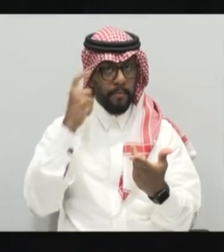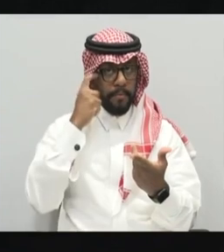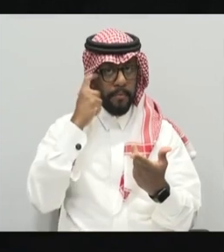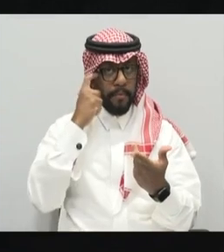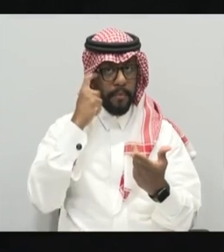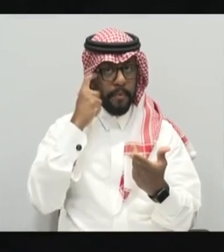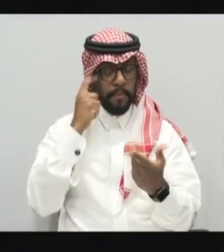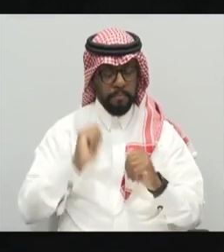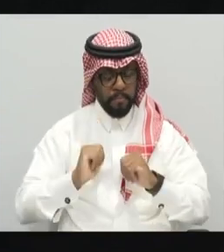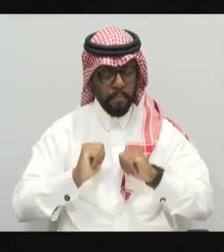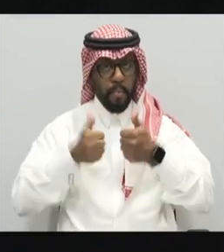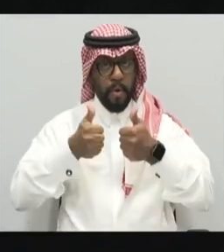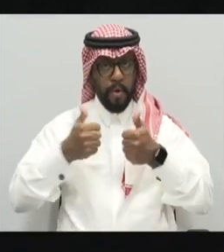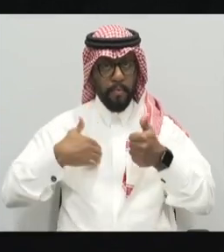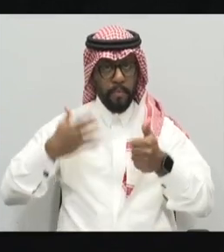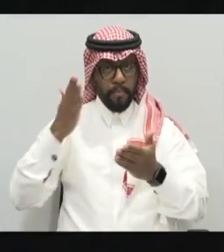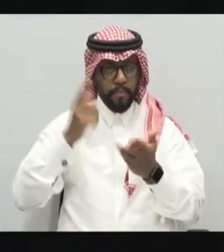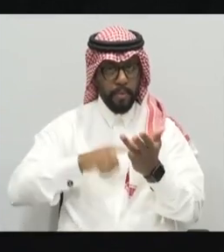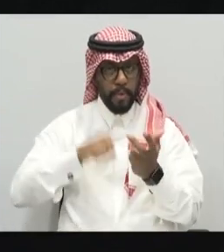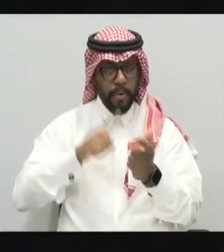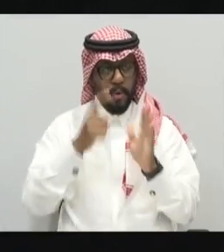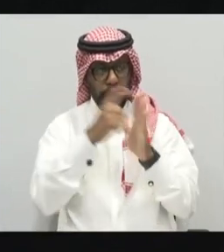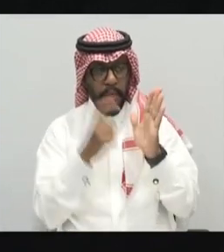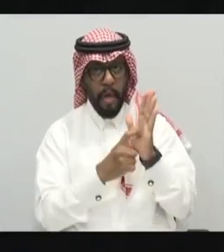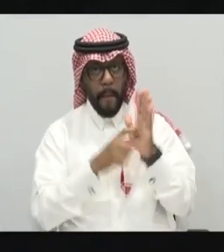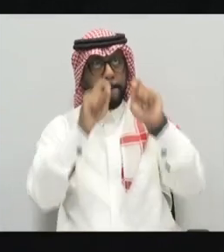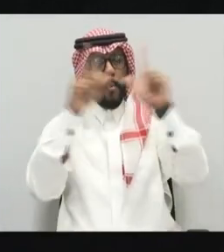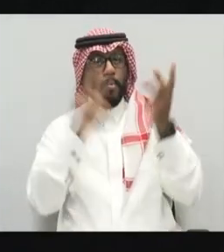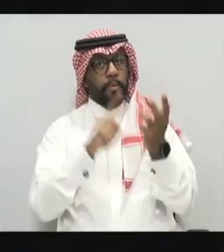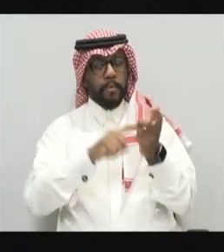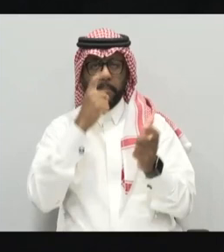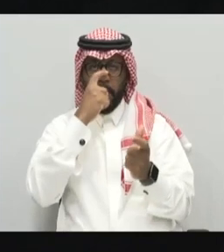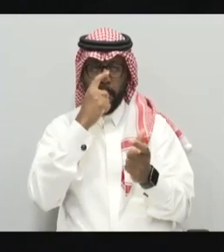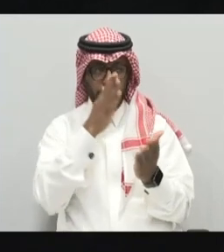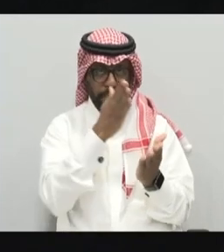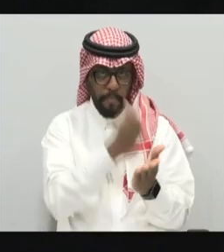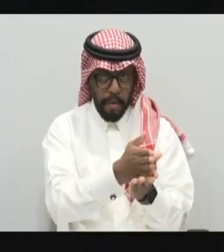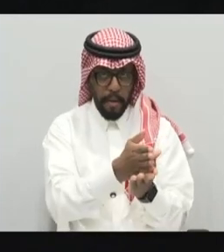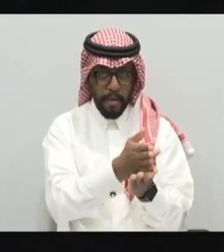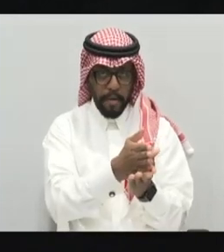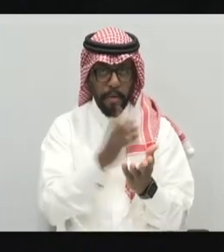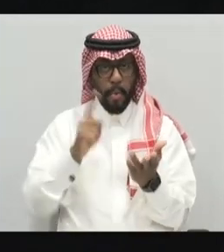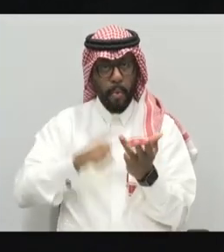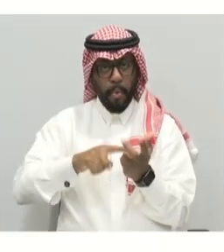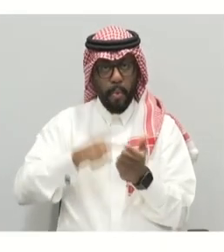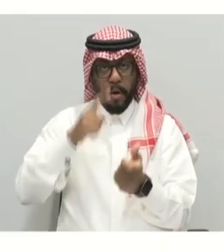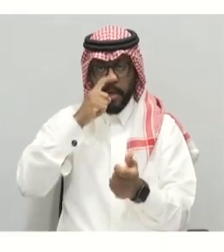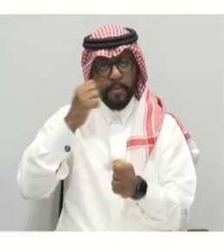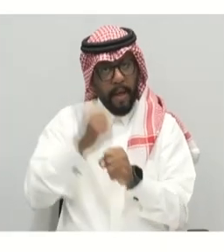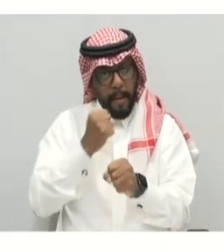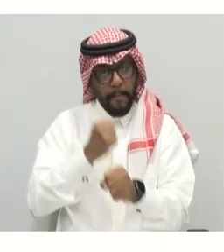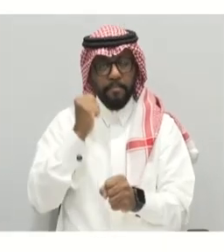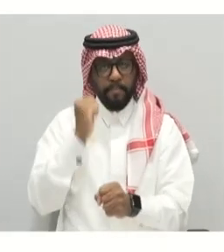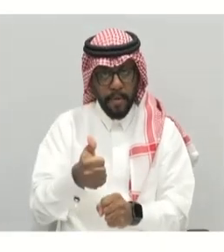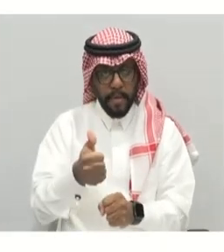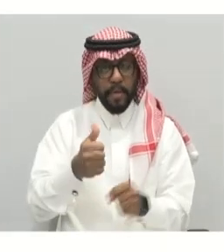هو المواطن الذي يتقيد بالنظام ويشعر بالمسؤوليه ويؤدي الواجبات وينتمي لوطنه